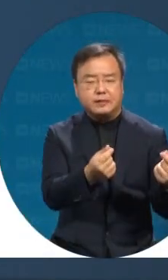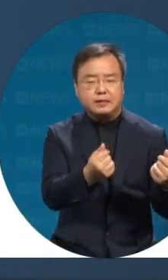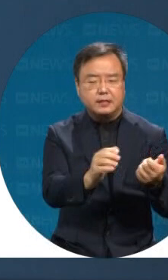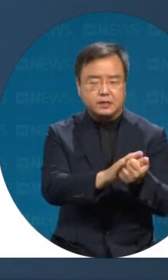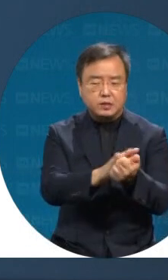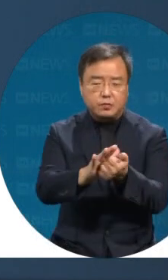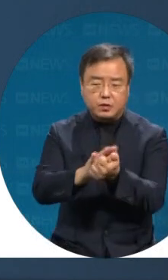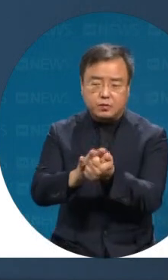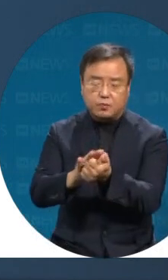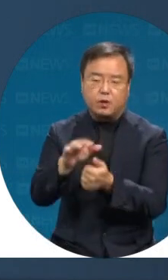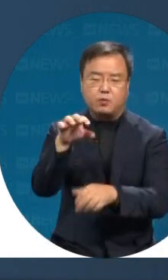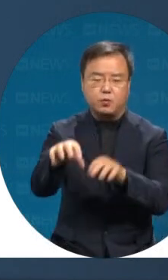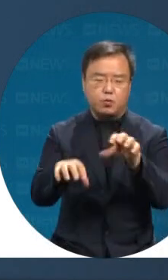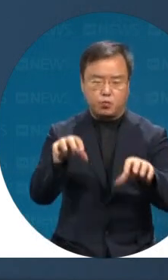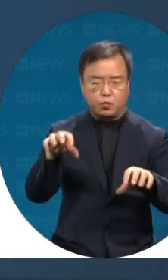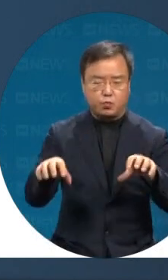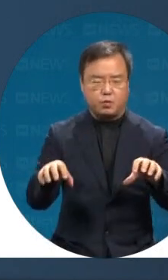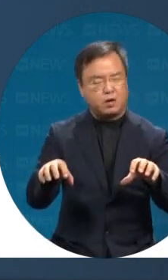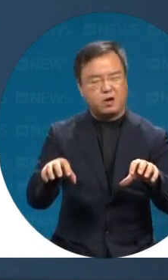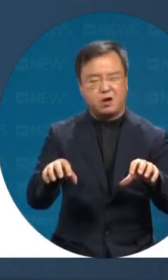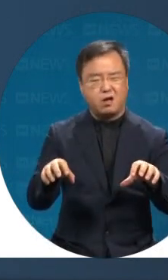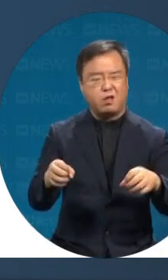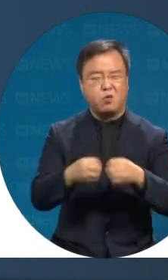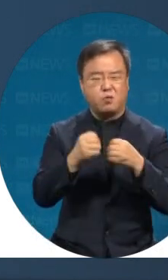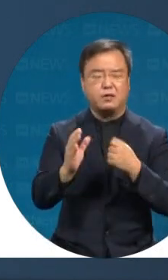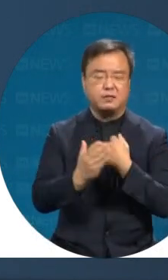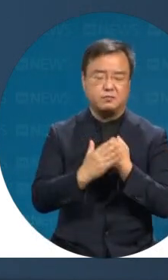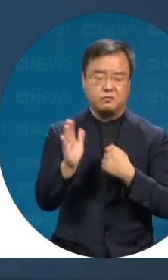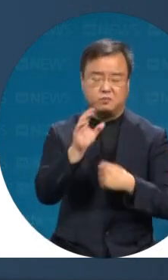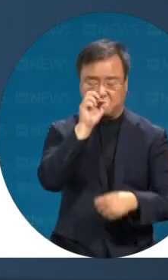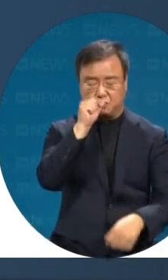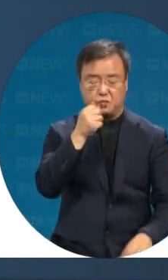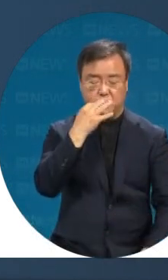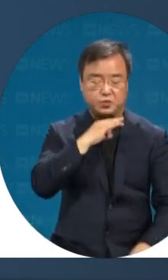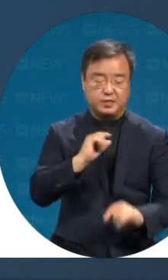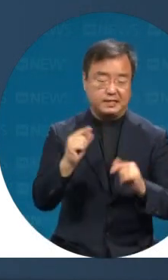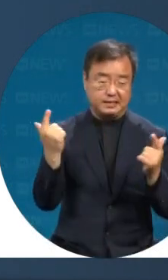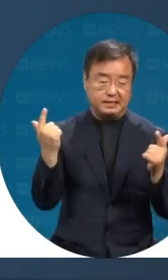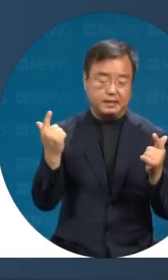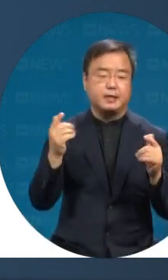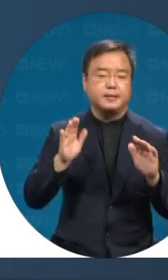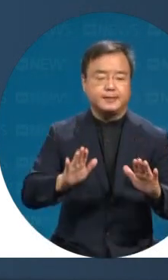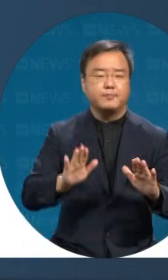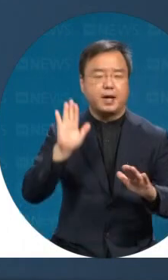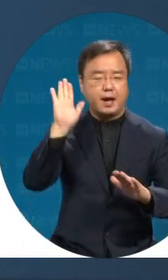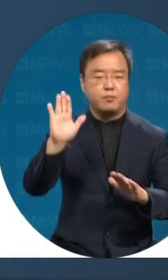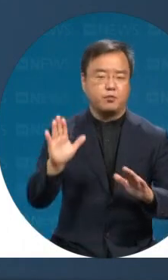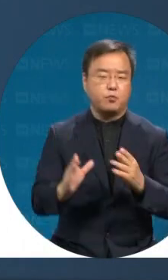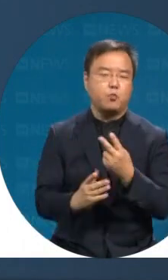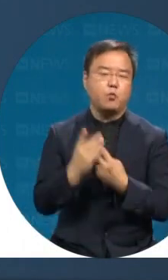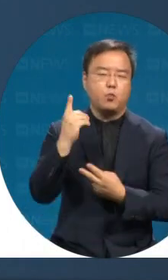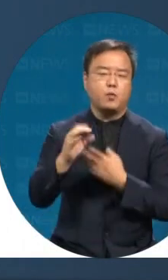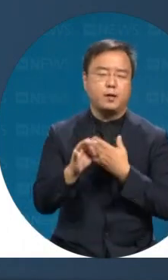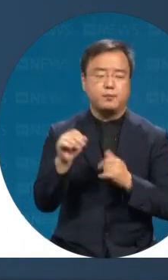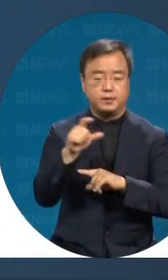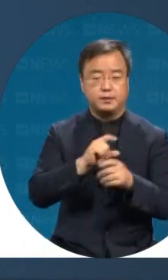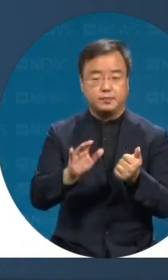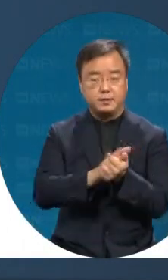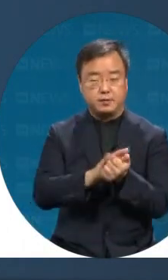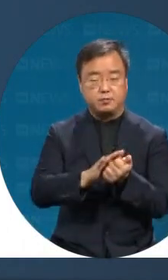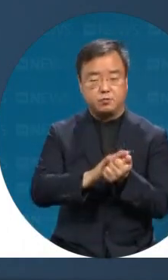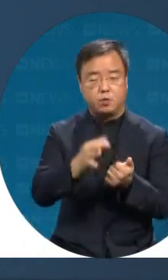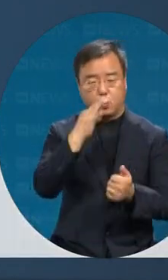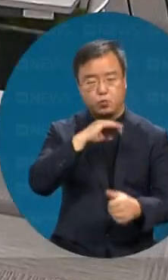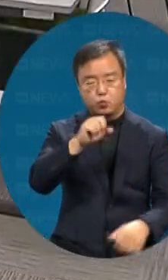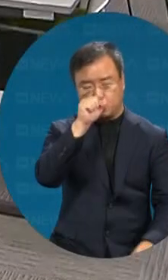것들이 좀 효율적이지 않다 이런 생각을 했었는데 좀 더 잘 효율적으로 서비스 전달할 수 있을 것이라는 희망이